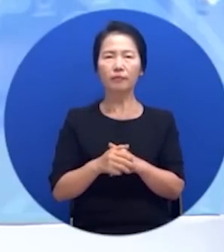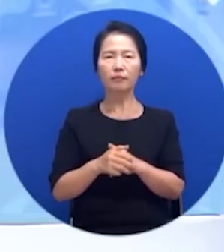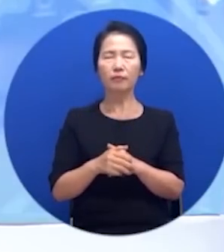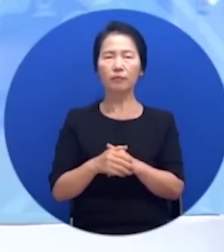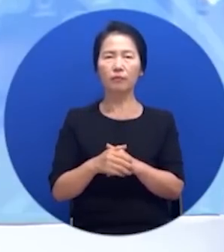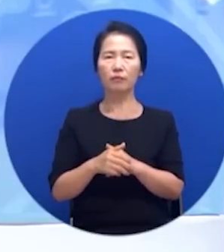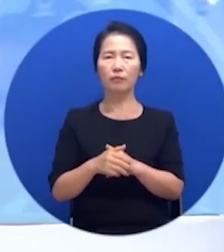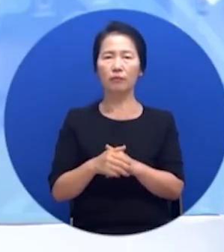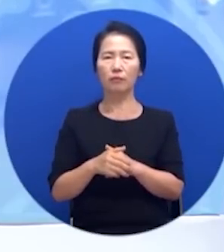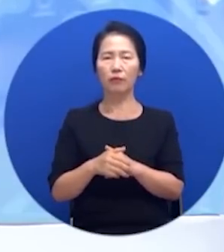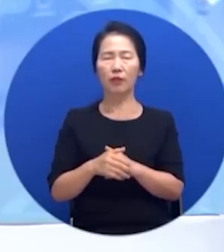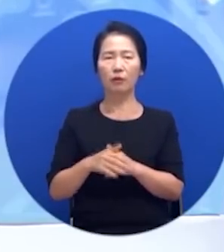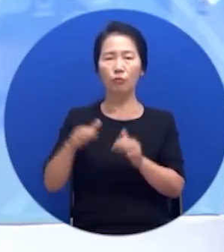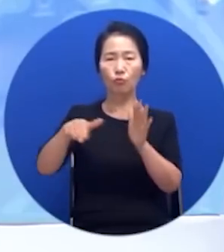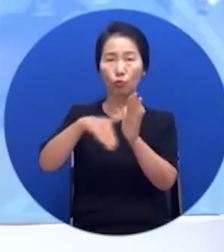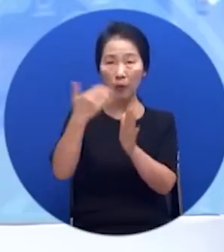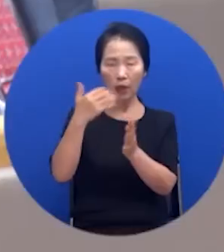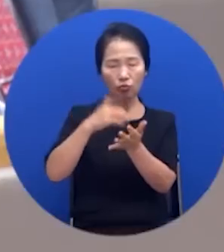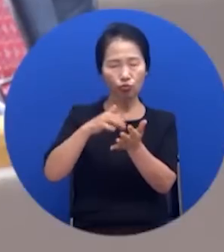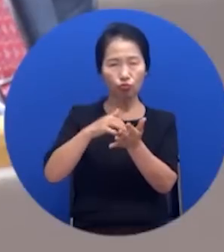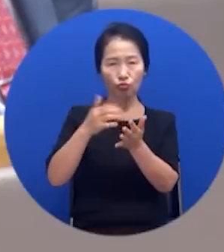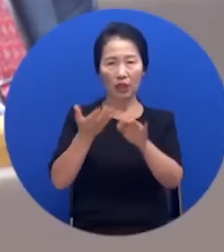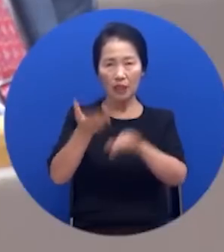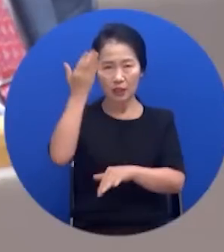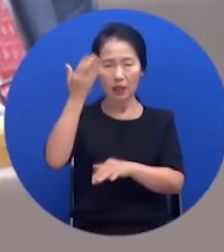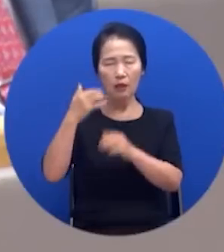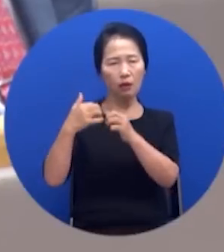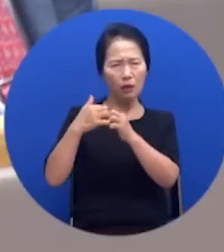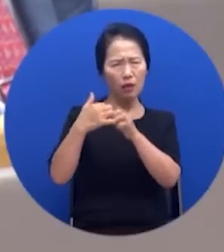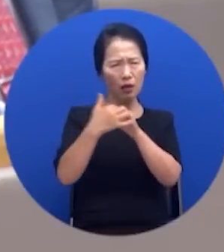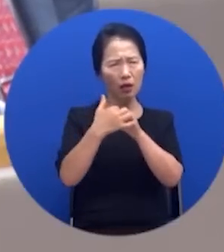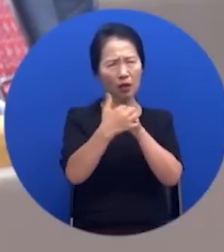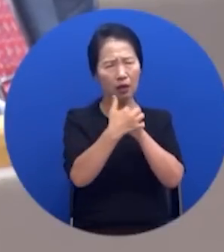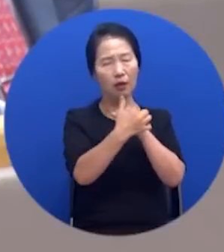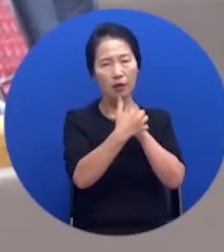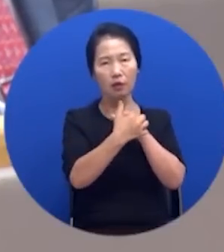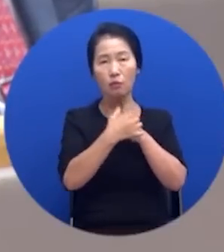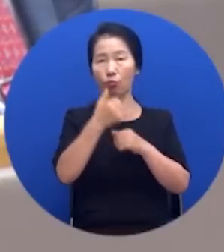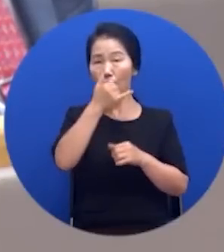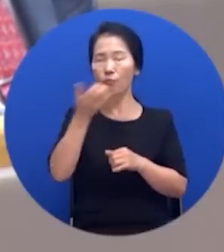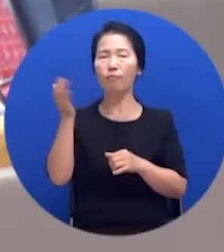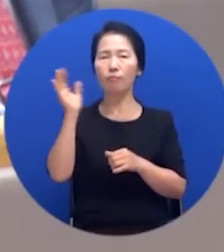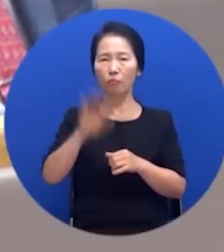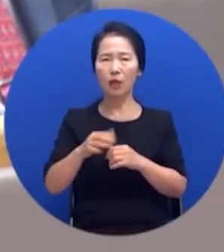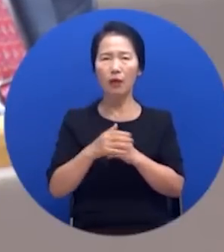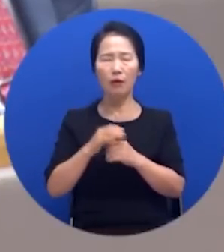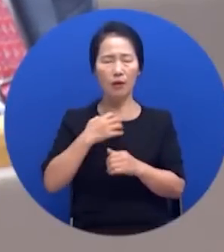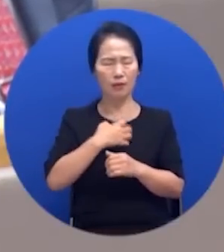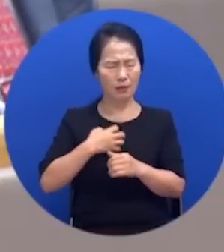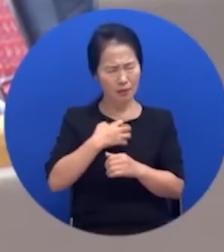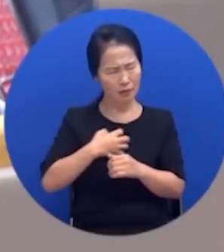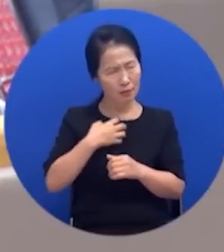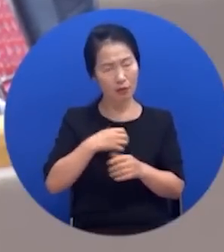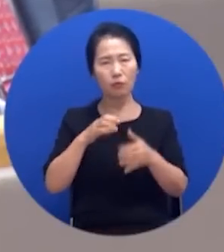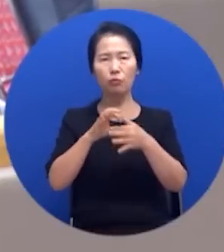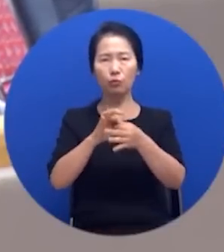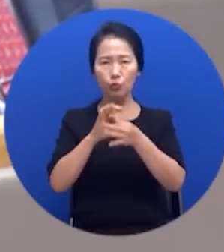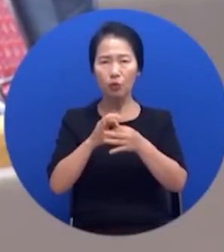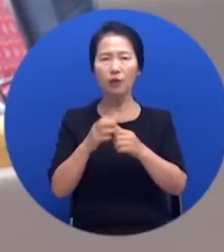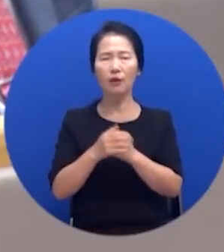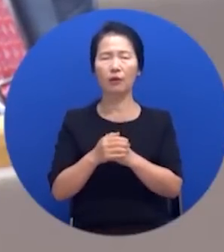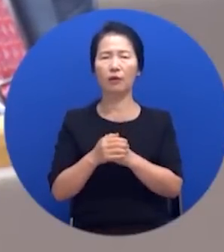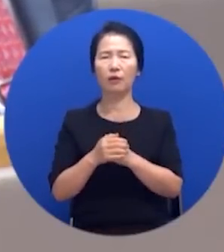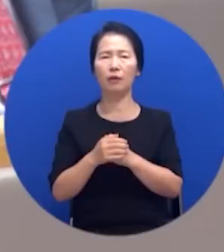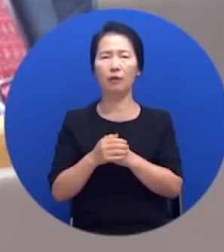900번이 넘는 외세의 침입을 겪었지만 그 시련의 시간들을 통해 우리 민족을 그 어떤